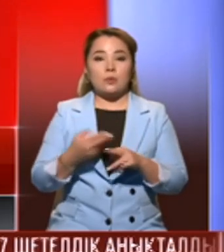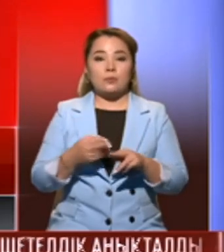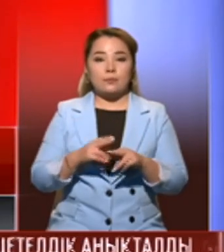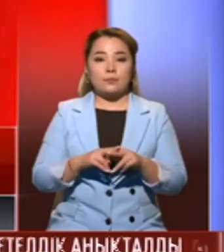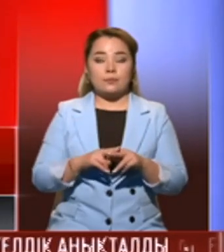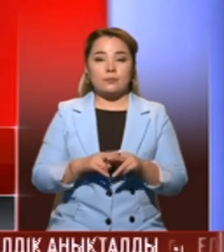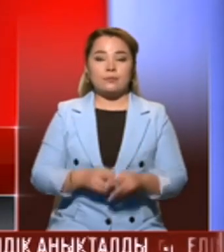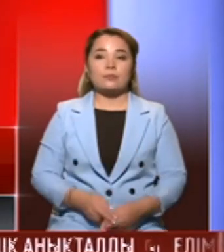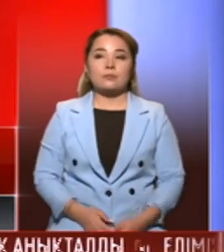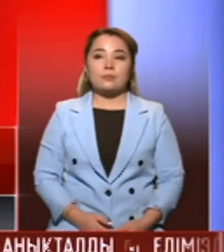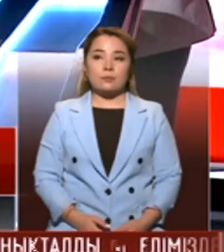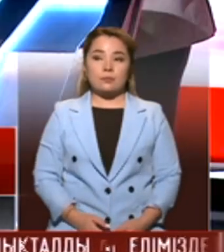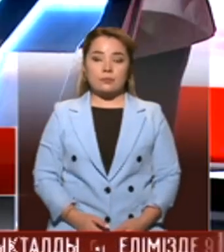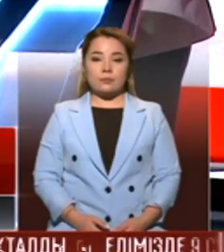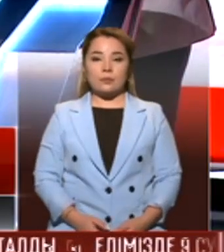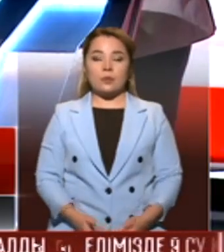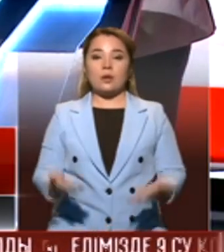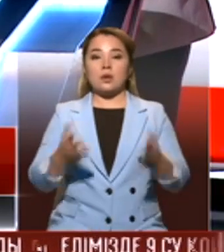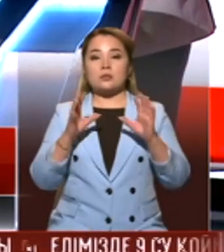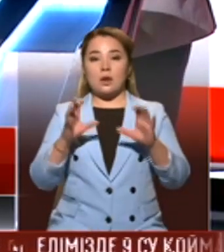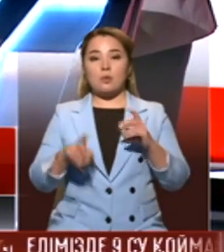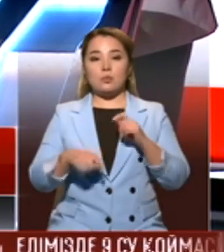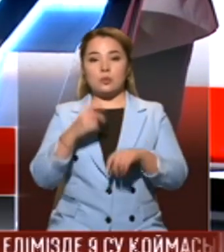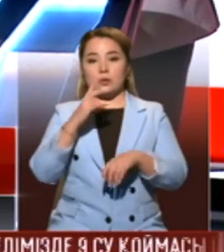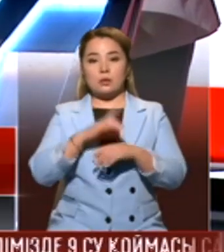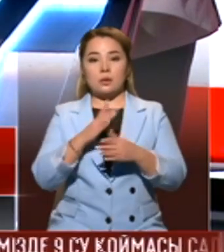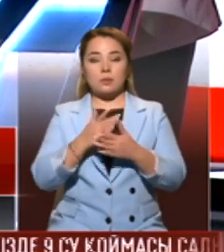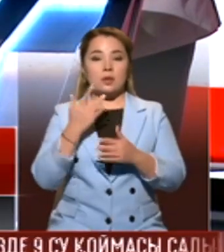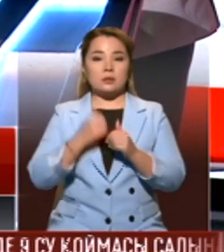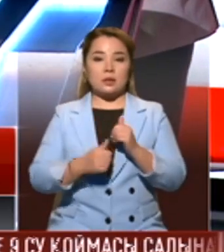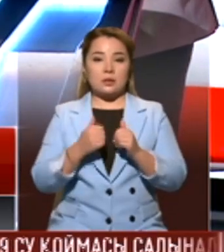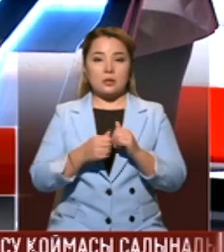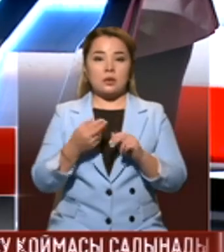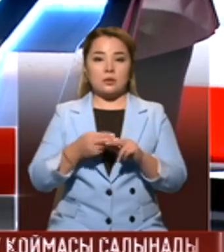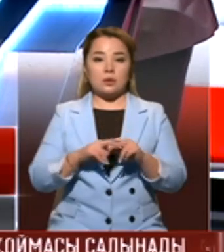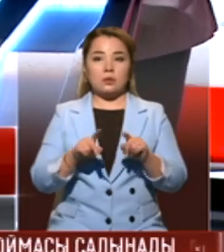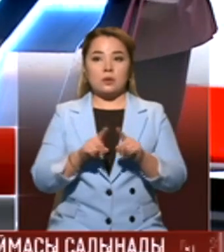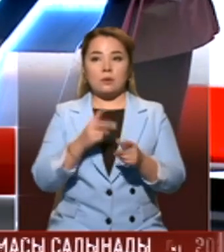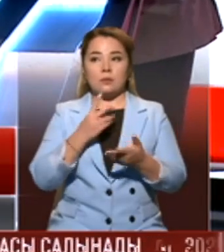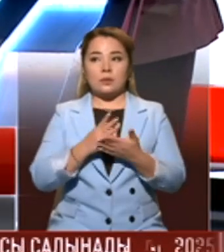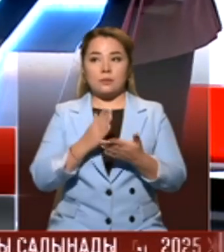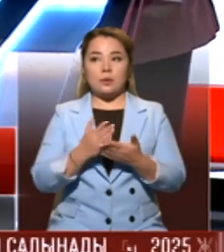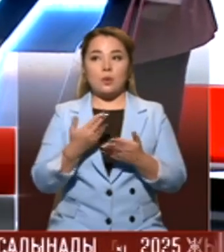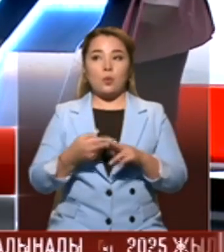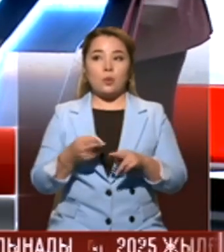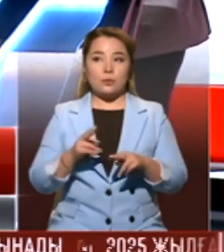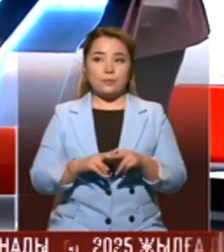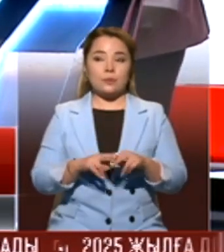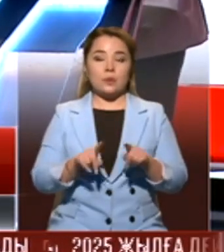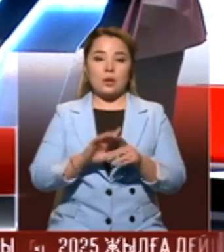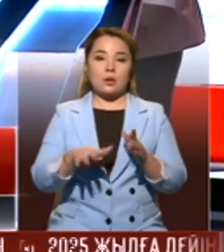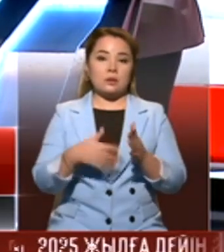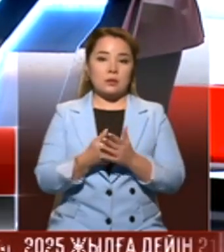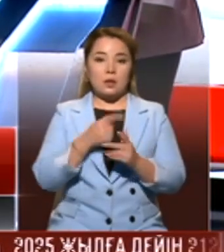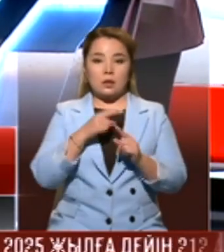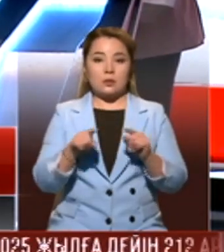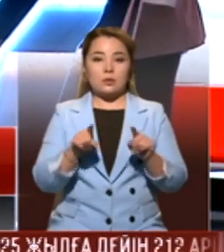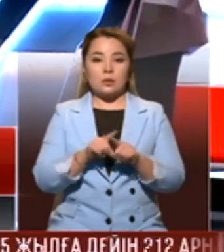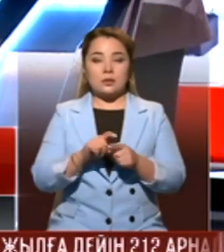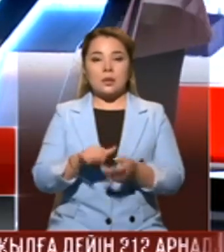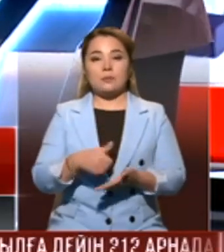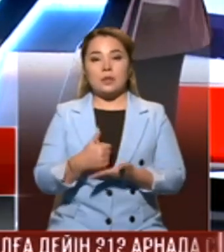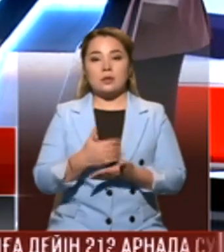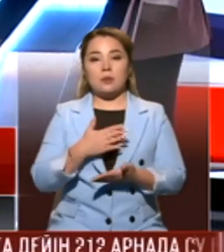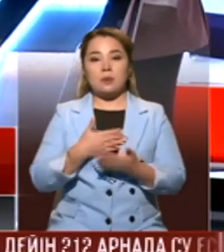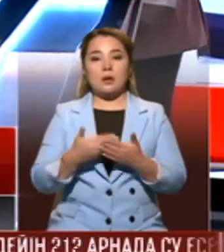Нұргелді мырза, қандай заң бұзушылықтар жиі орын алады? Бақылаушылық мәселесінде ол осыған дейін жаңағы